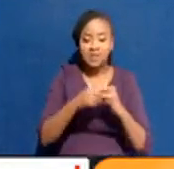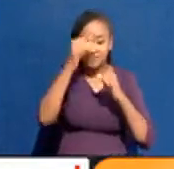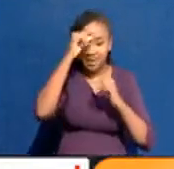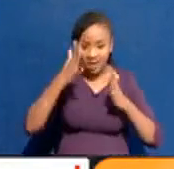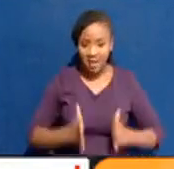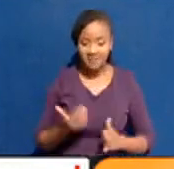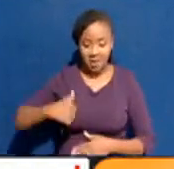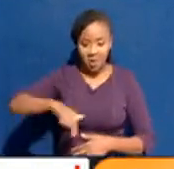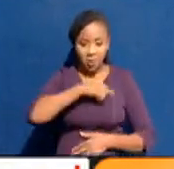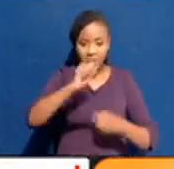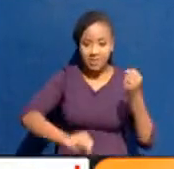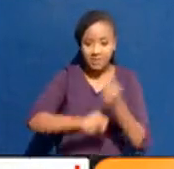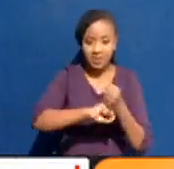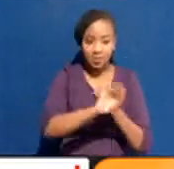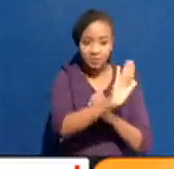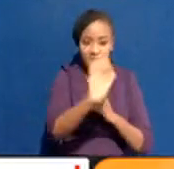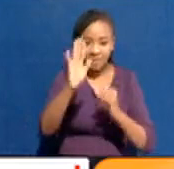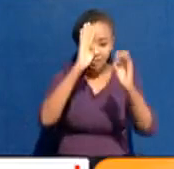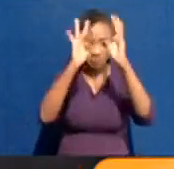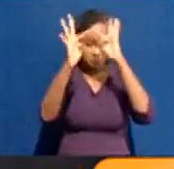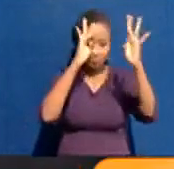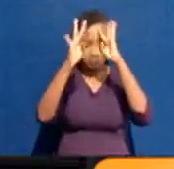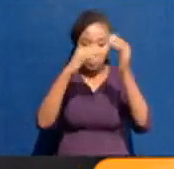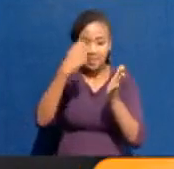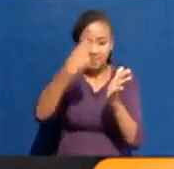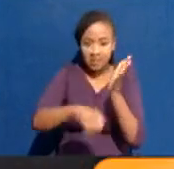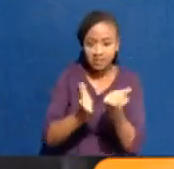supporting your initiative to collect taxes.